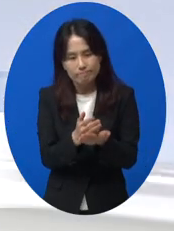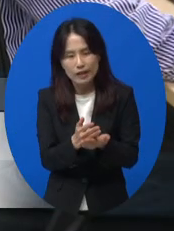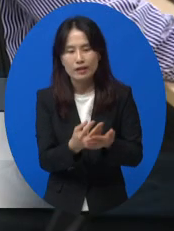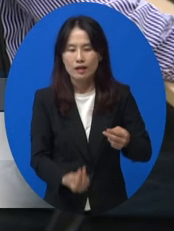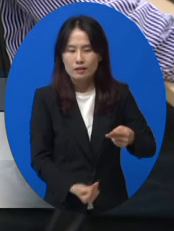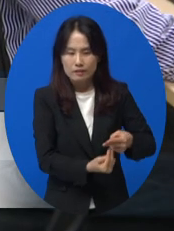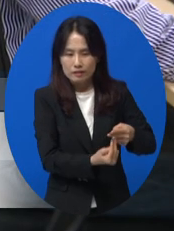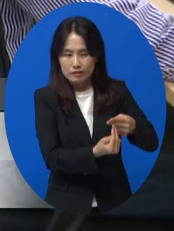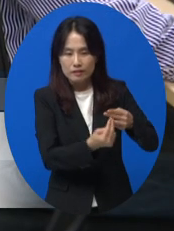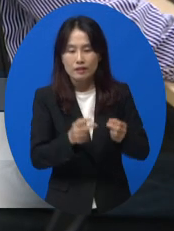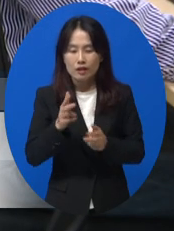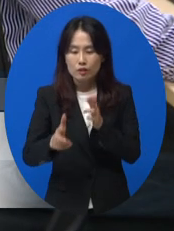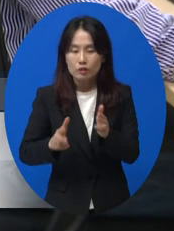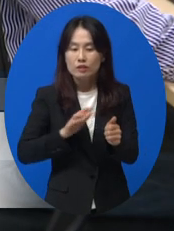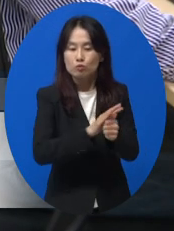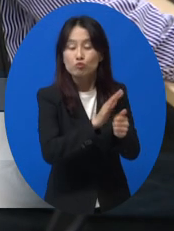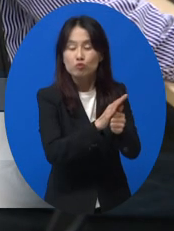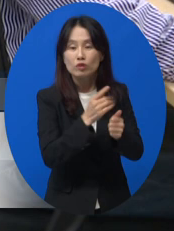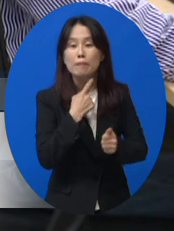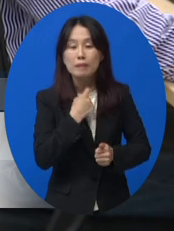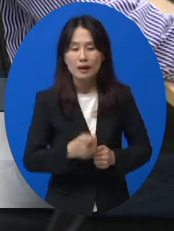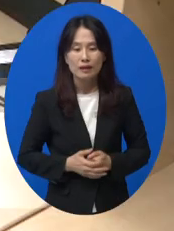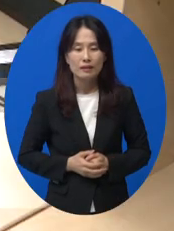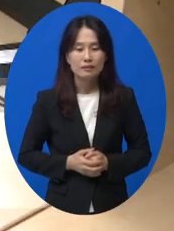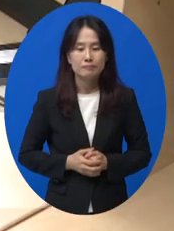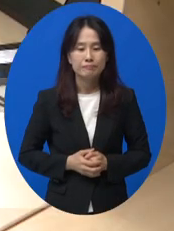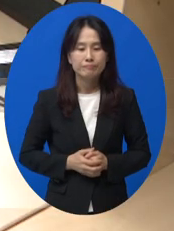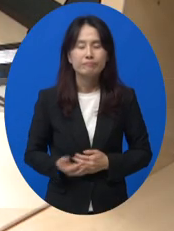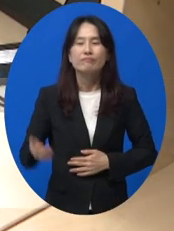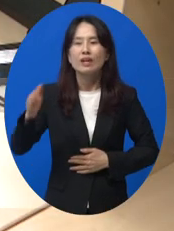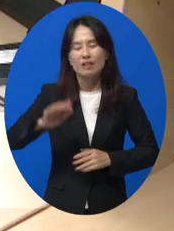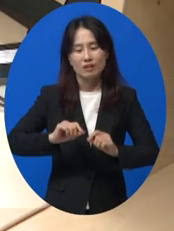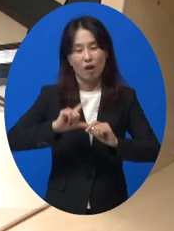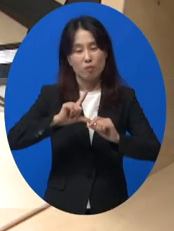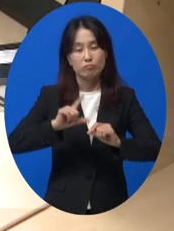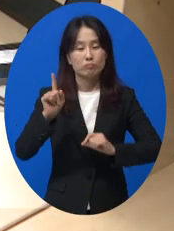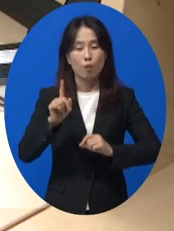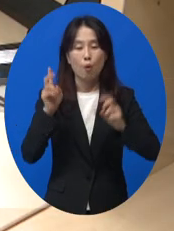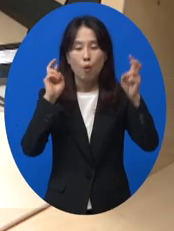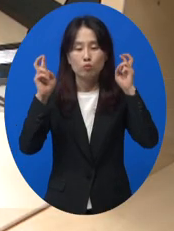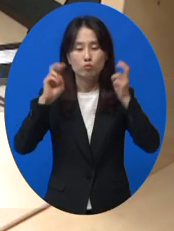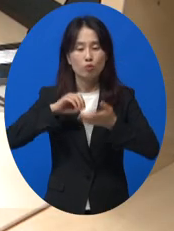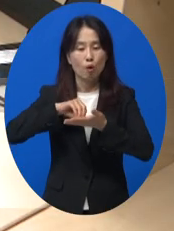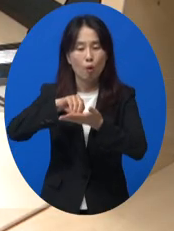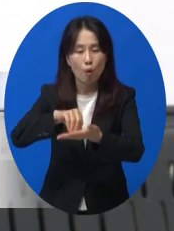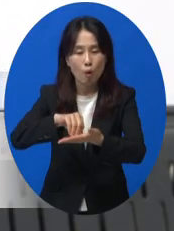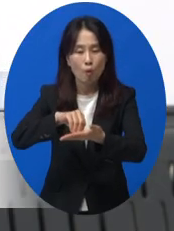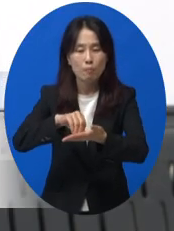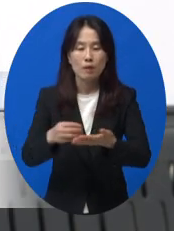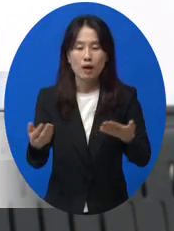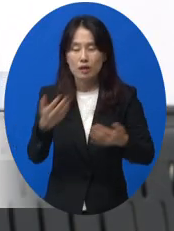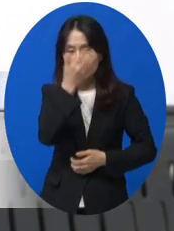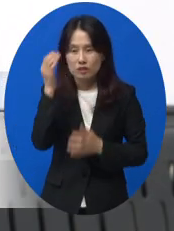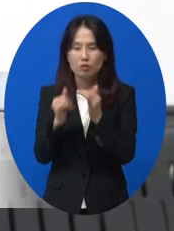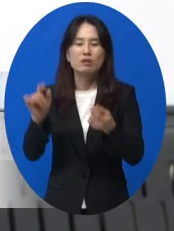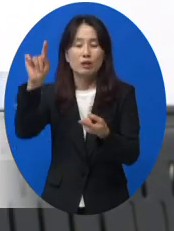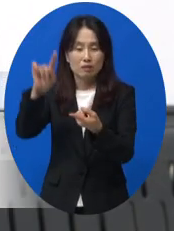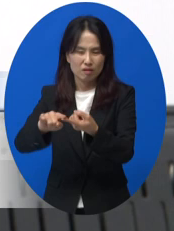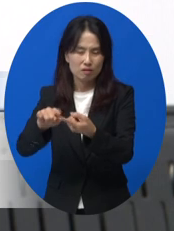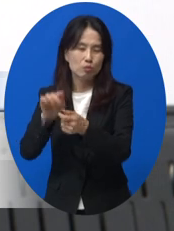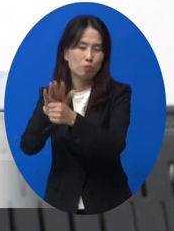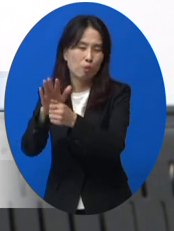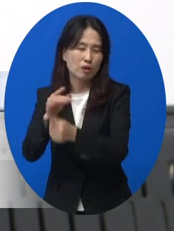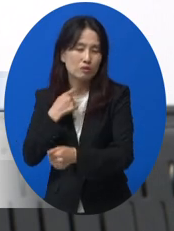다양한 자산 형성 지원 사업을 실시하고 있습니다. 그러나 대부분 취업을 한 청년을 대상으로 하고 있기